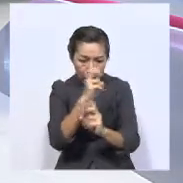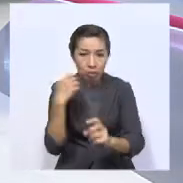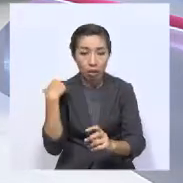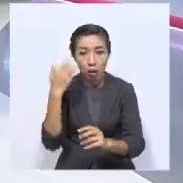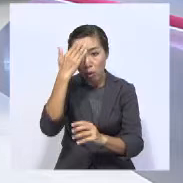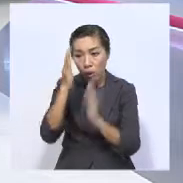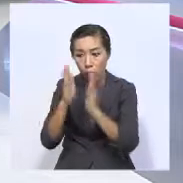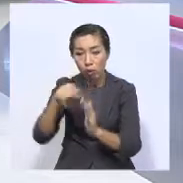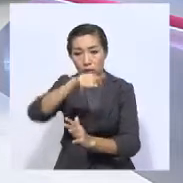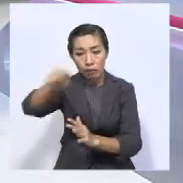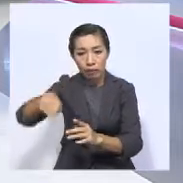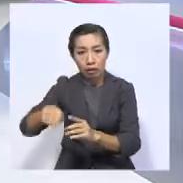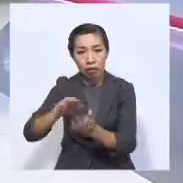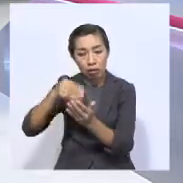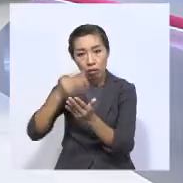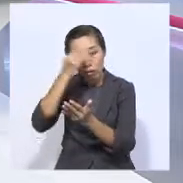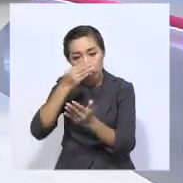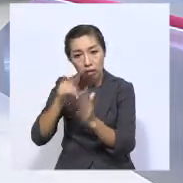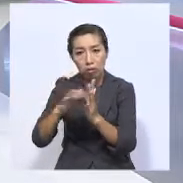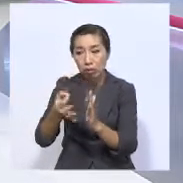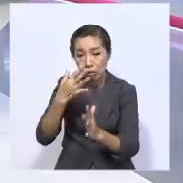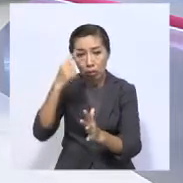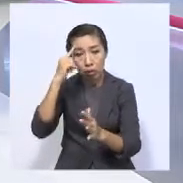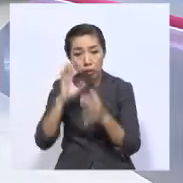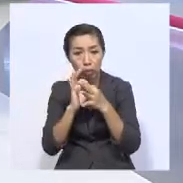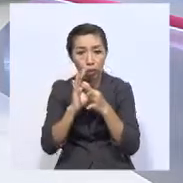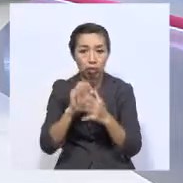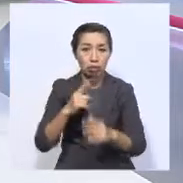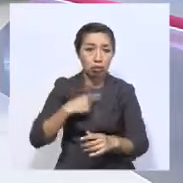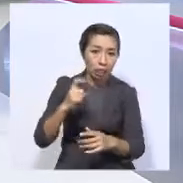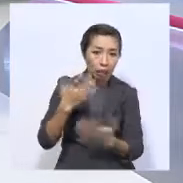นใช้ไปเนี่ยกังวลกันหน่อมาเนี่ยก็ว่าใช้ของเนี่ยตกลงเป็นอะไรหรือเปล่านะครับก็ตามต่อเรื่องนี้นะครับ